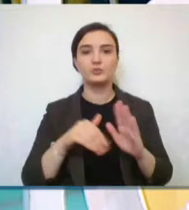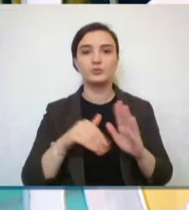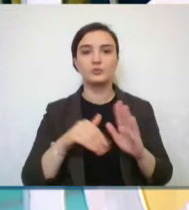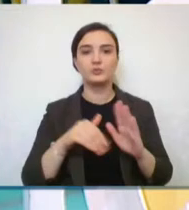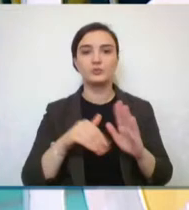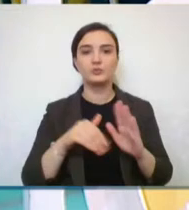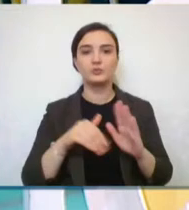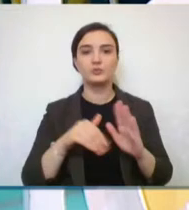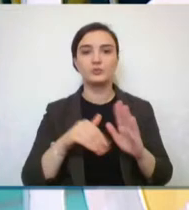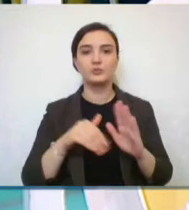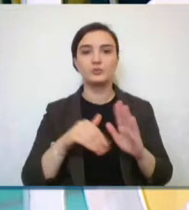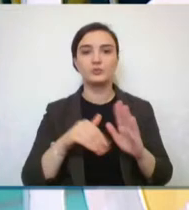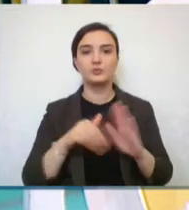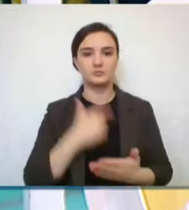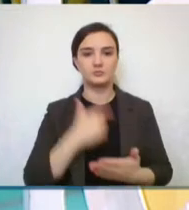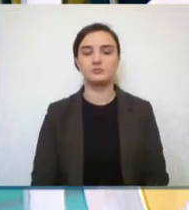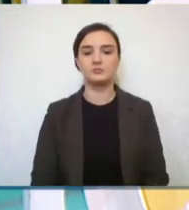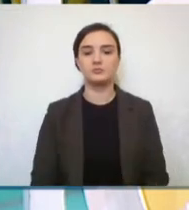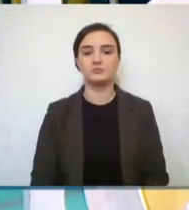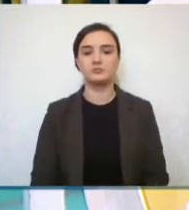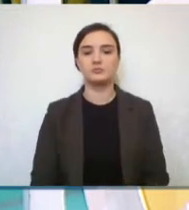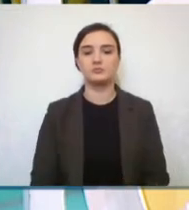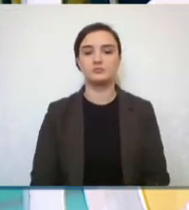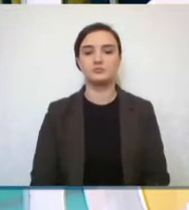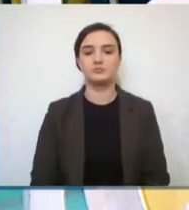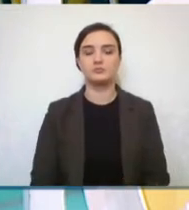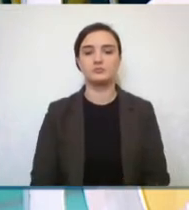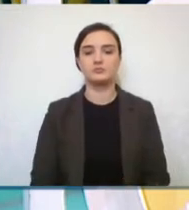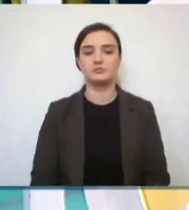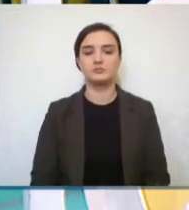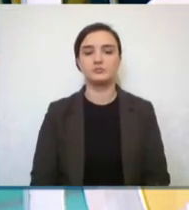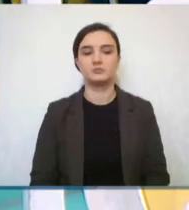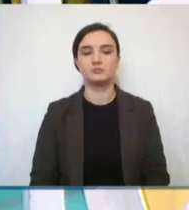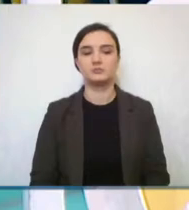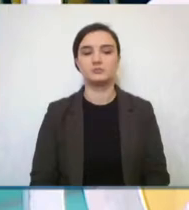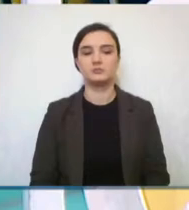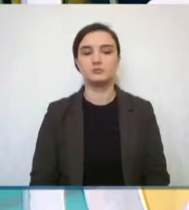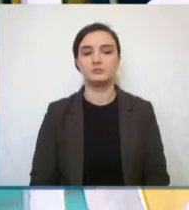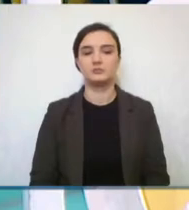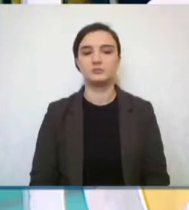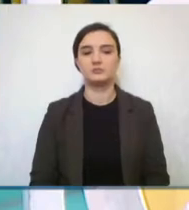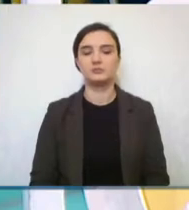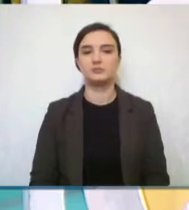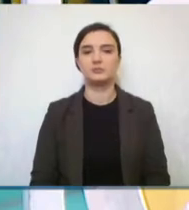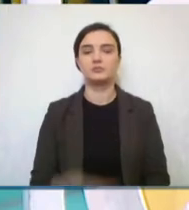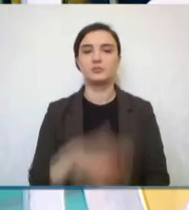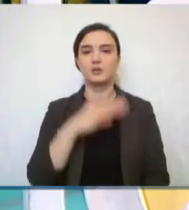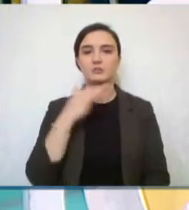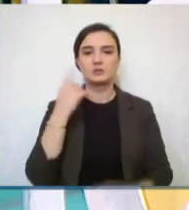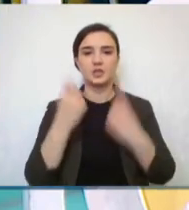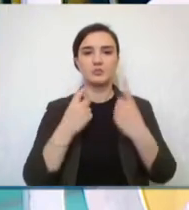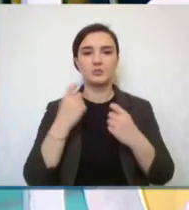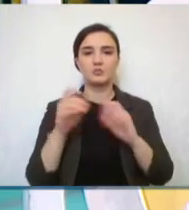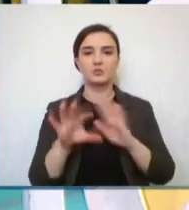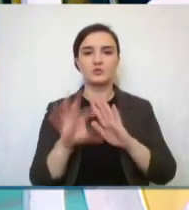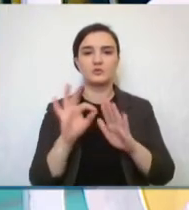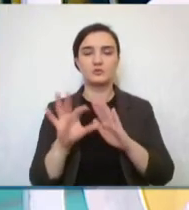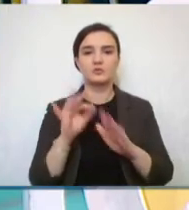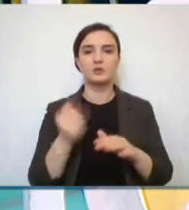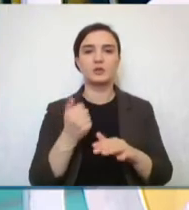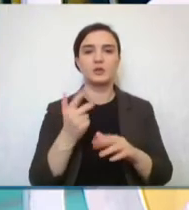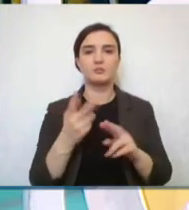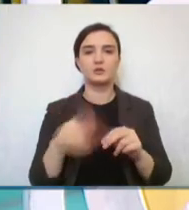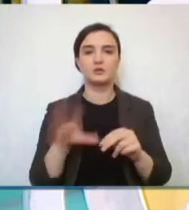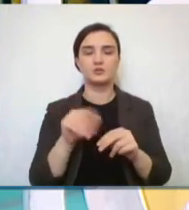თემა ჯერ ეს ერთი, ამდენი საინფორმაციო წყაროებიდან შეარჩიო ორი საინფორმაციო წყარო, რომელსაც შენ ენდობი, არ